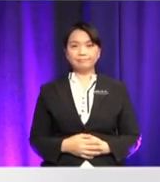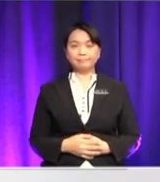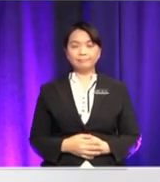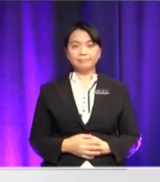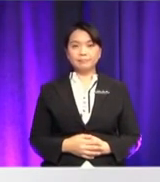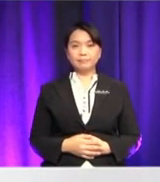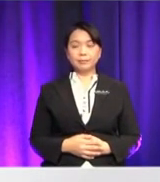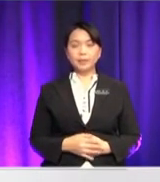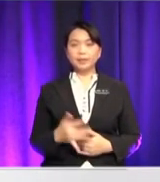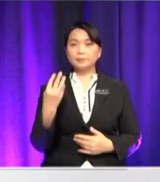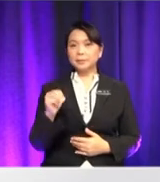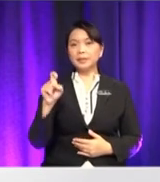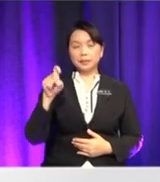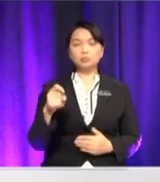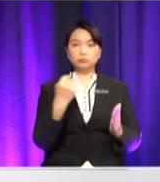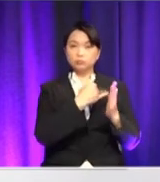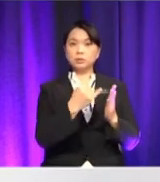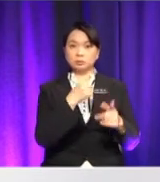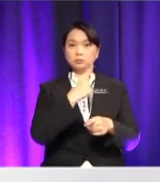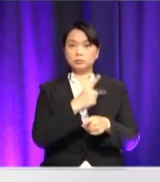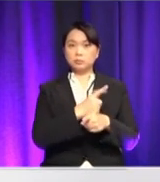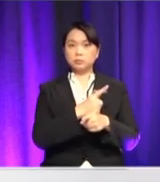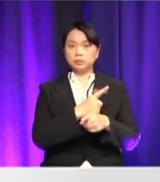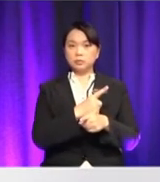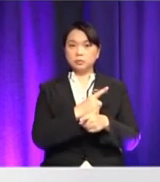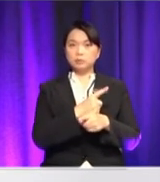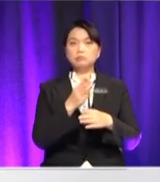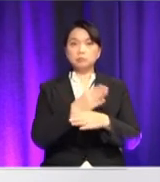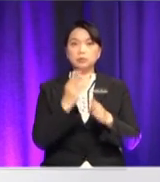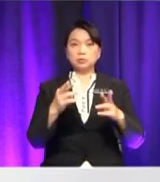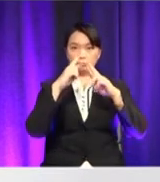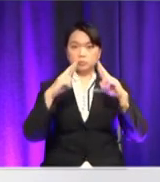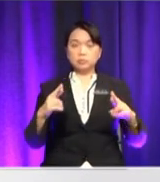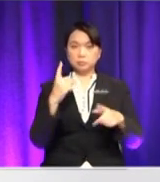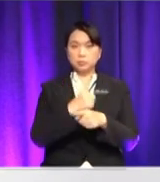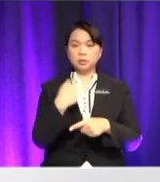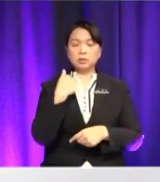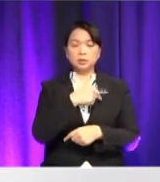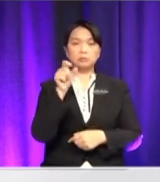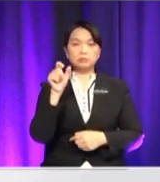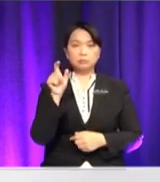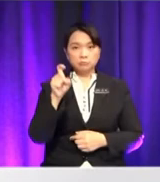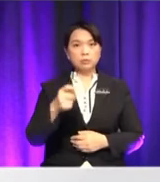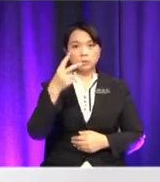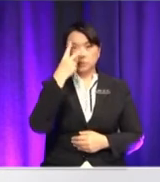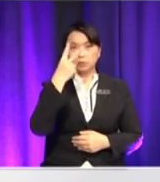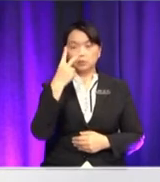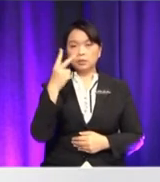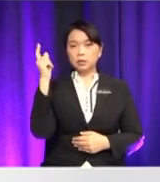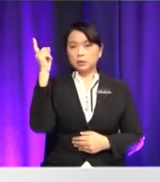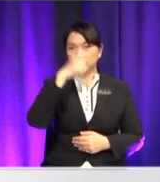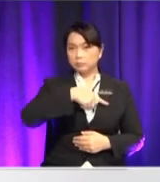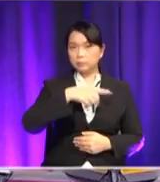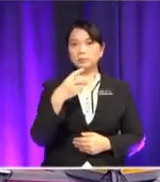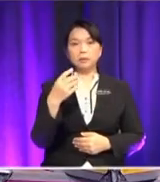di mereka ke duduki sequelnya akan melukis bentuk-bentuk bumbunya kita kena tengok pandang hadapan buntu Apa ciri penduduk